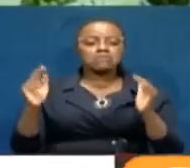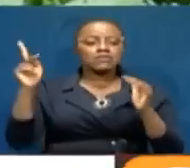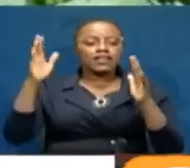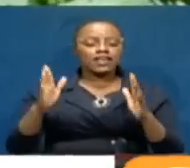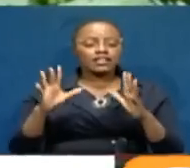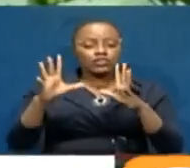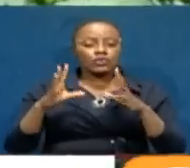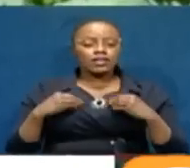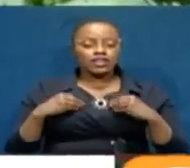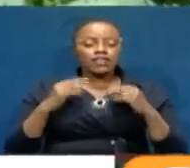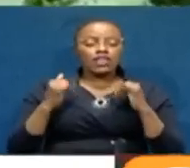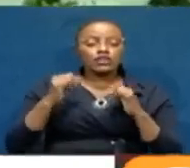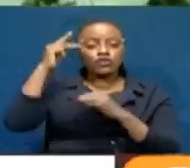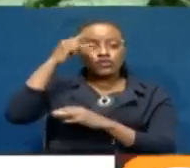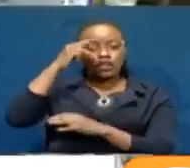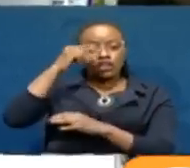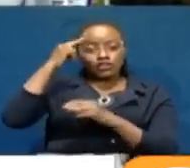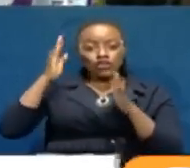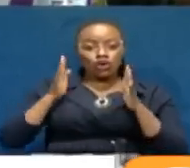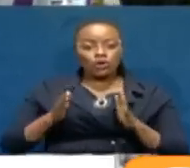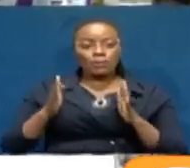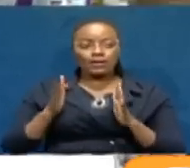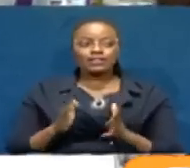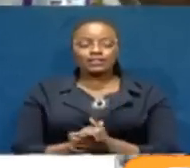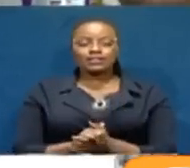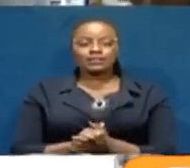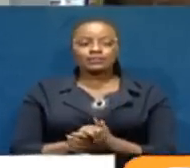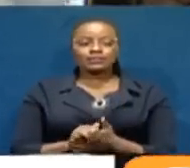Wakenya kukumbatia filosofia ya utu.